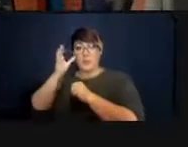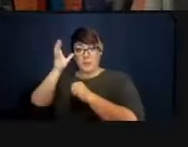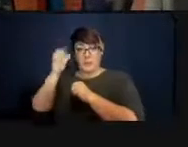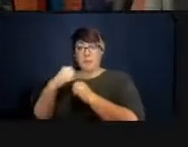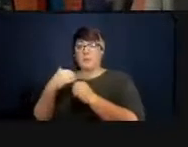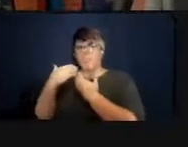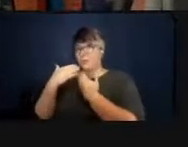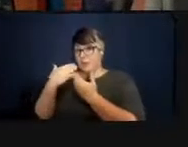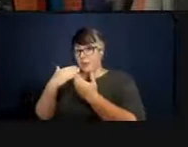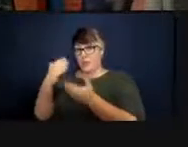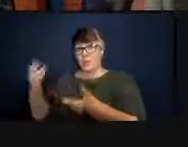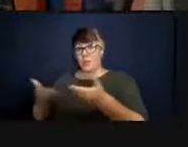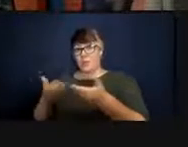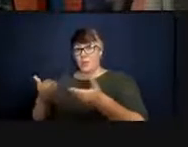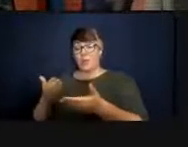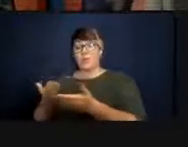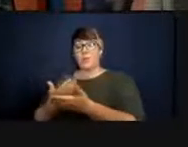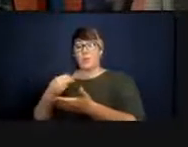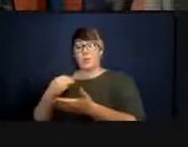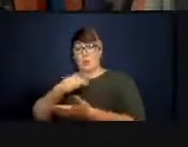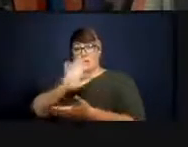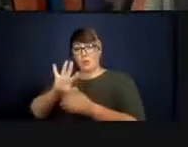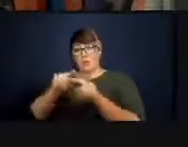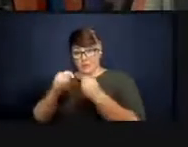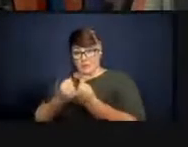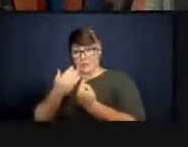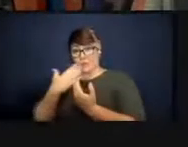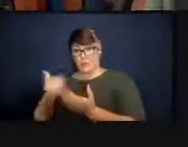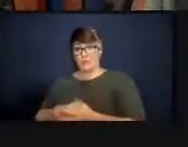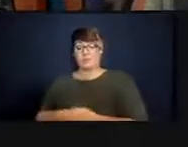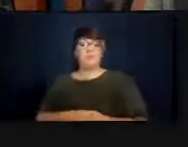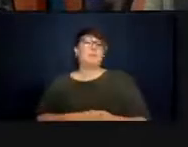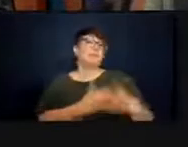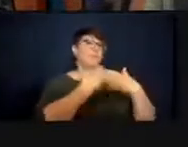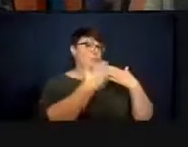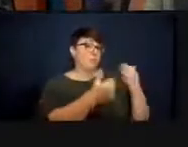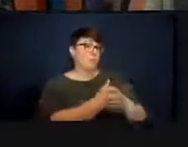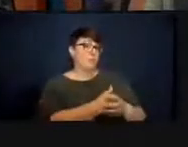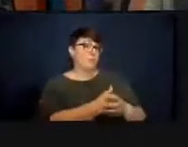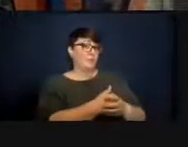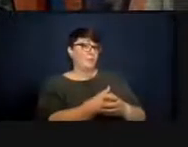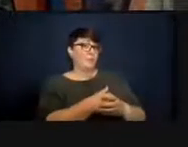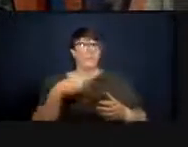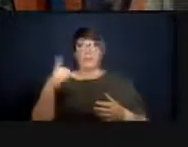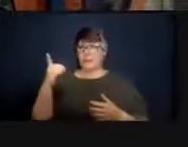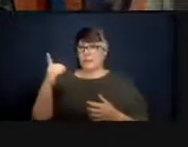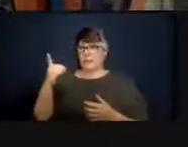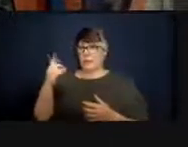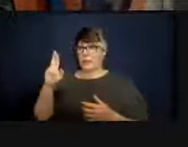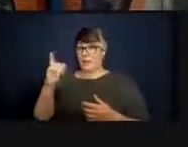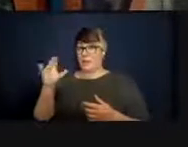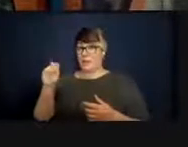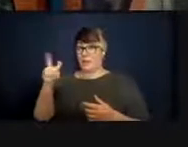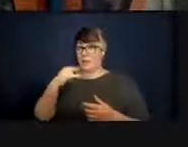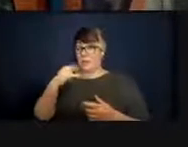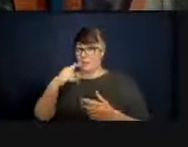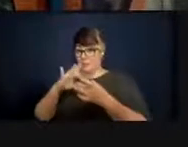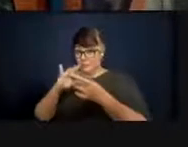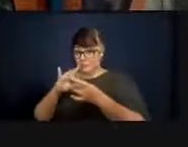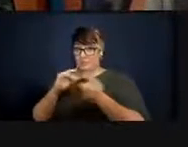anwani yake ya barua pepe na nambari zake za simu, unaweza kuzungumza naye. Asante